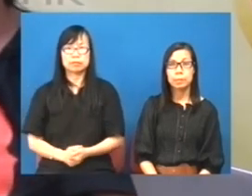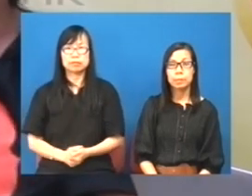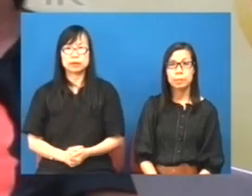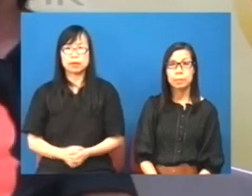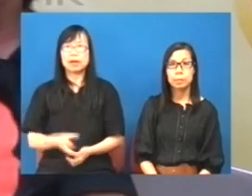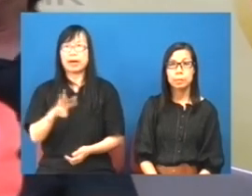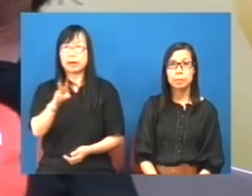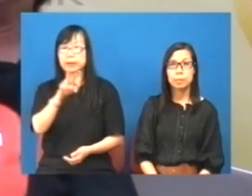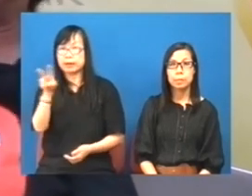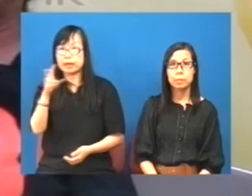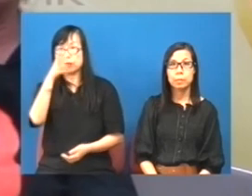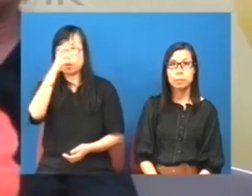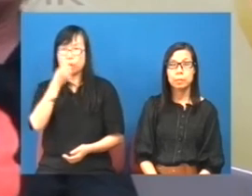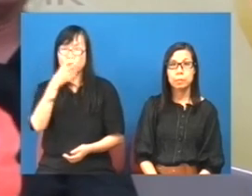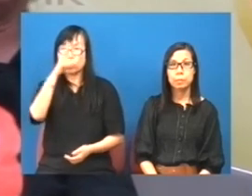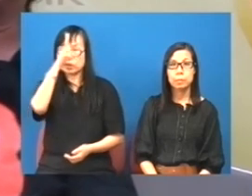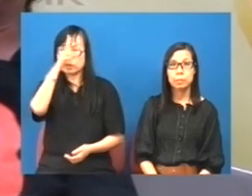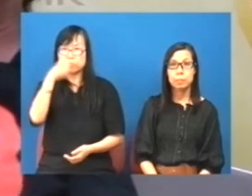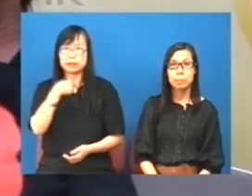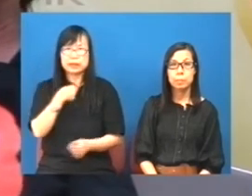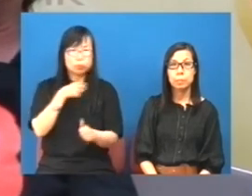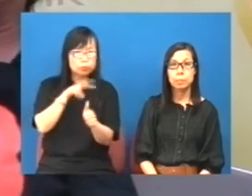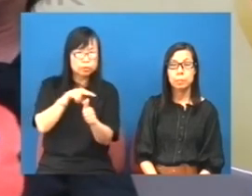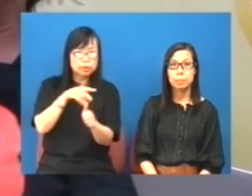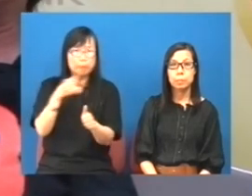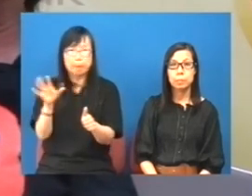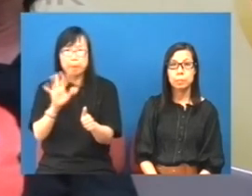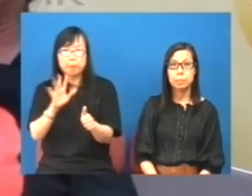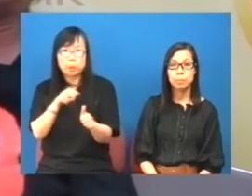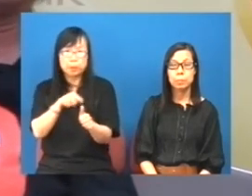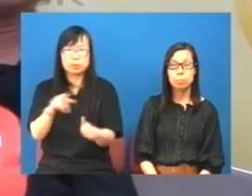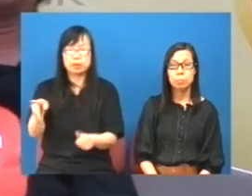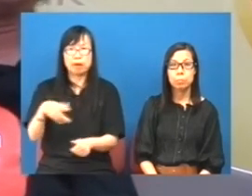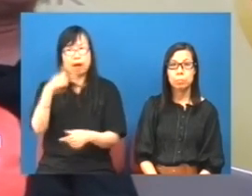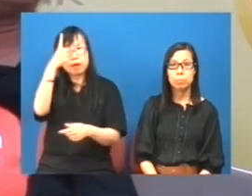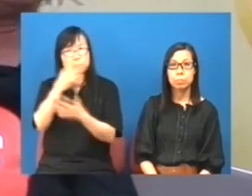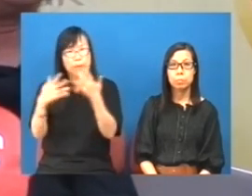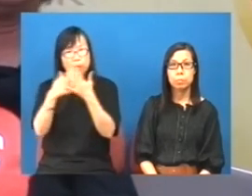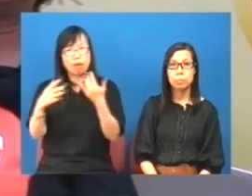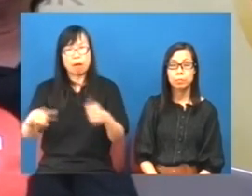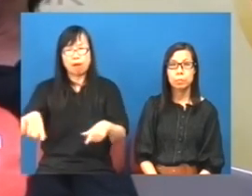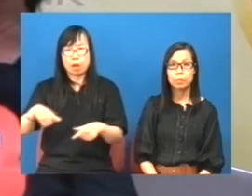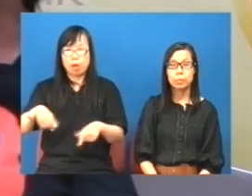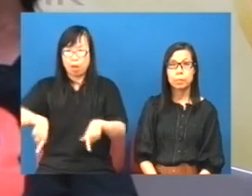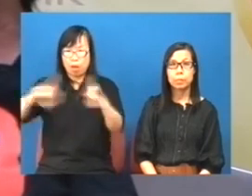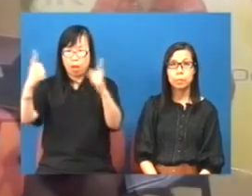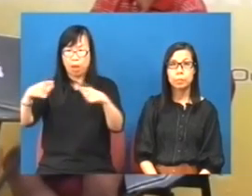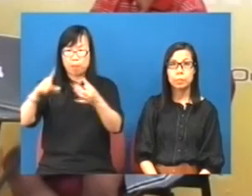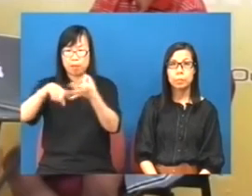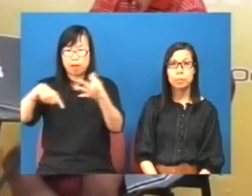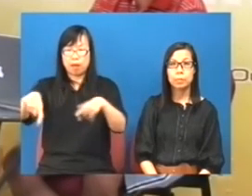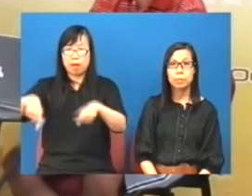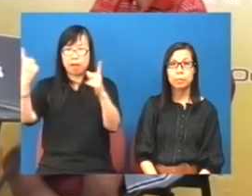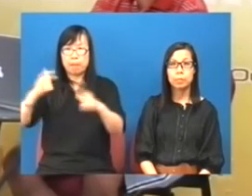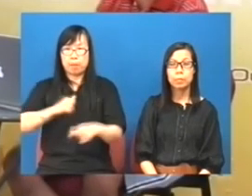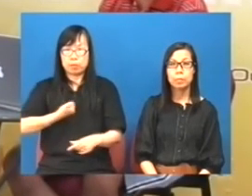香港政府已經管不管有一個很簡單的例最近大家可能在網上都看到林老師那件事林老師